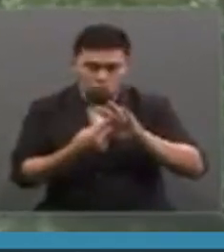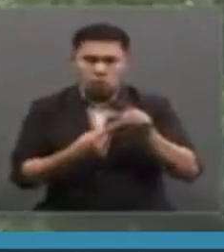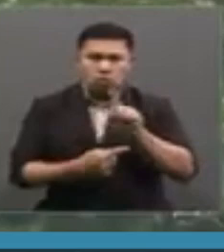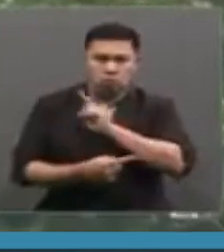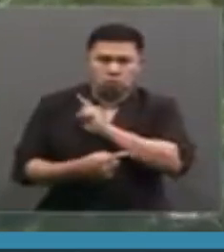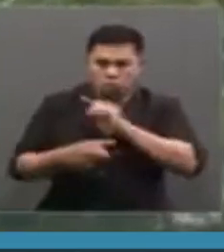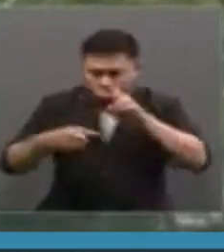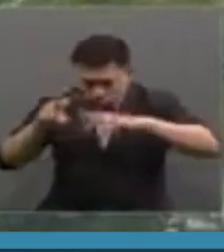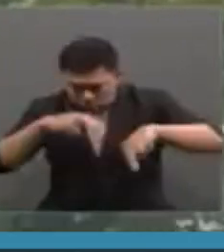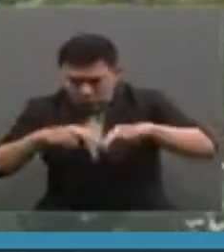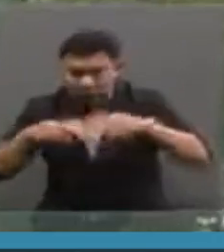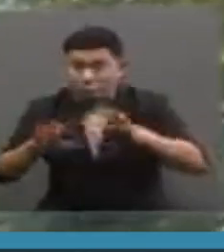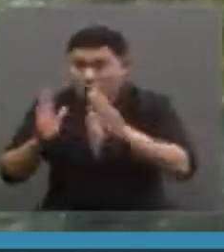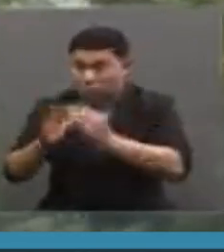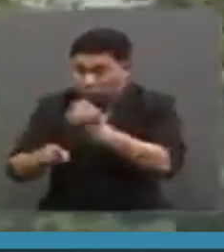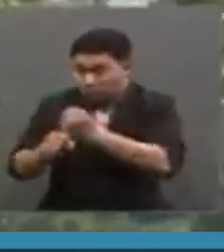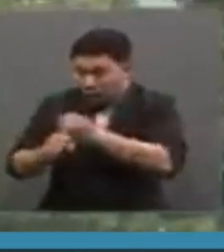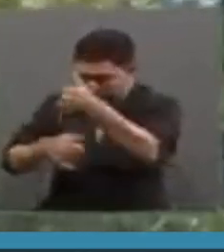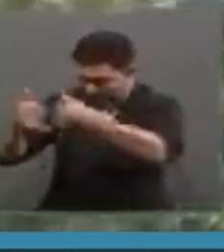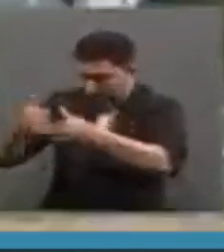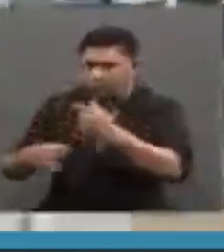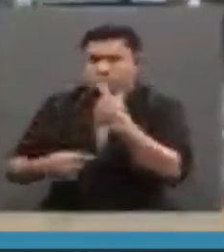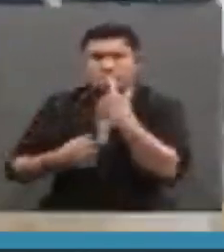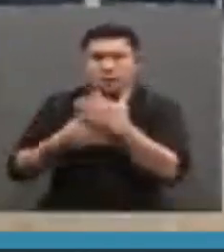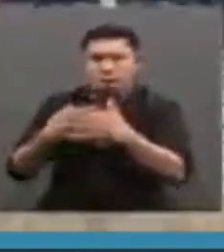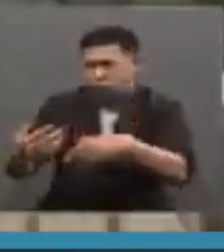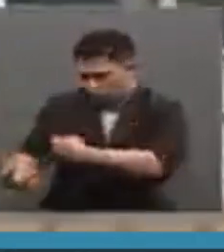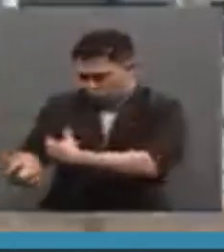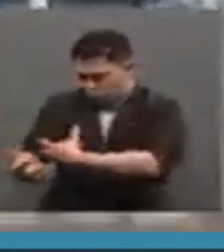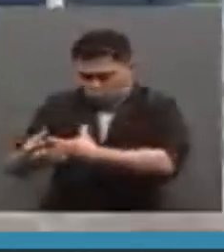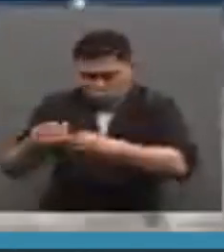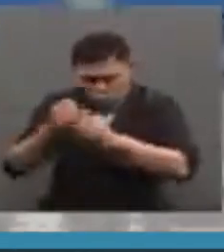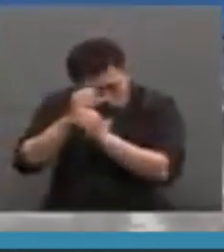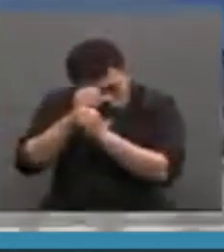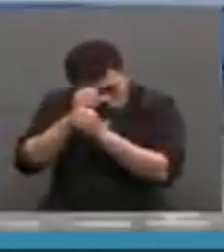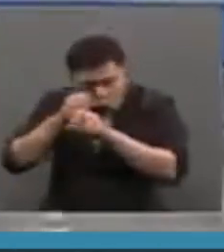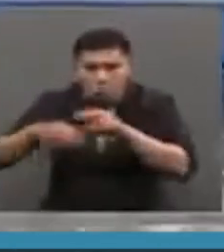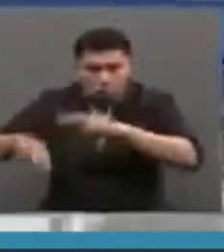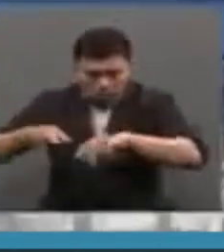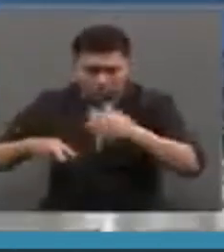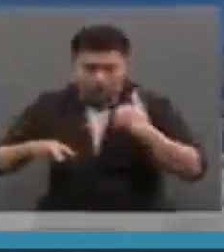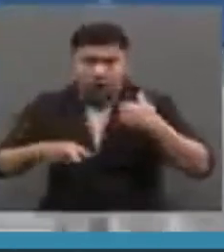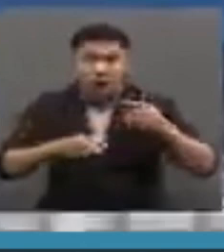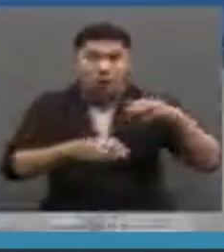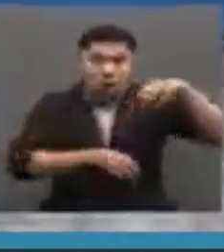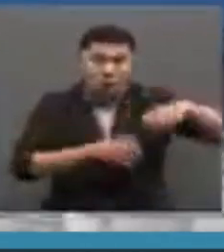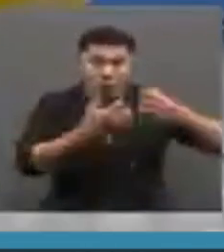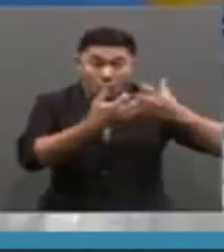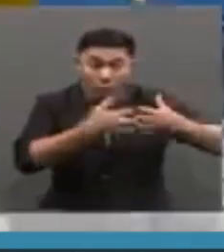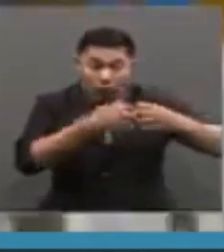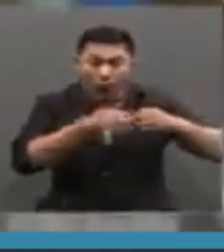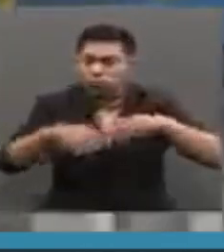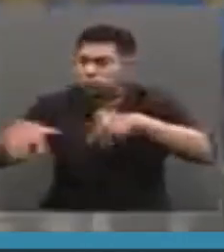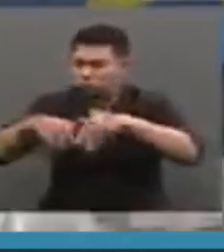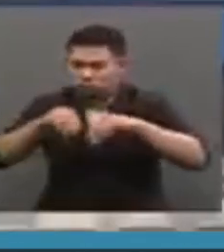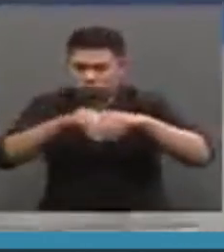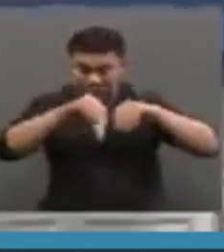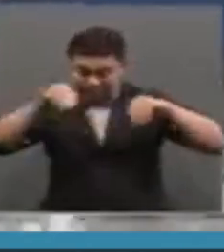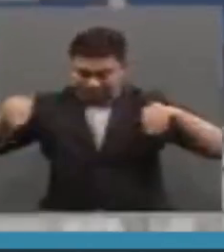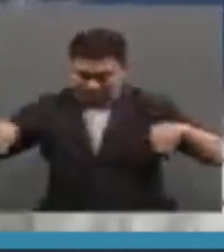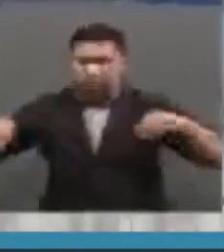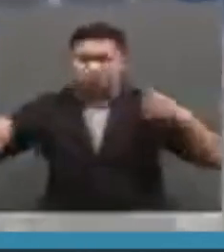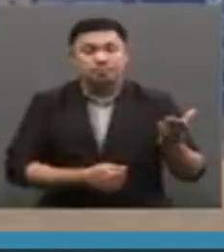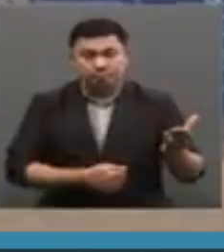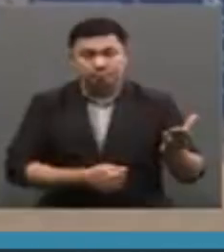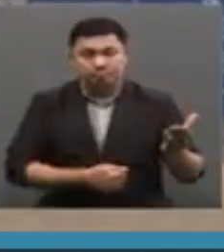บนี้เกิดขึ้นก็ต้องระงับสถานการณ์แก้ไขสถานการณ์ที่เกิดขึ้นโดยเร็วที่สุดส่วนนี้ได้ดำเนินการไปแล้วก็